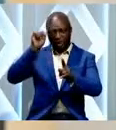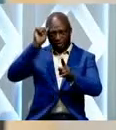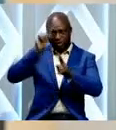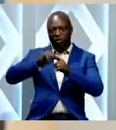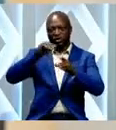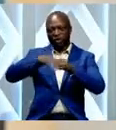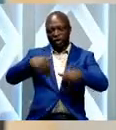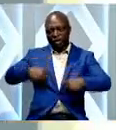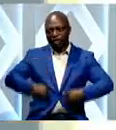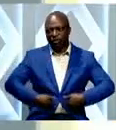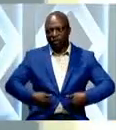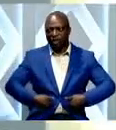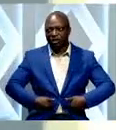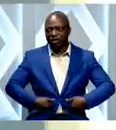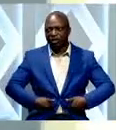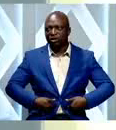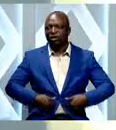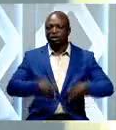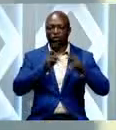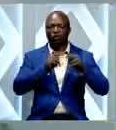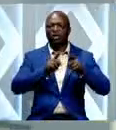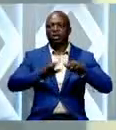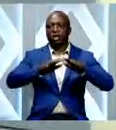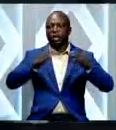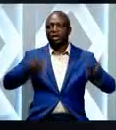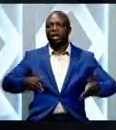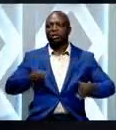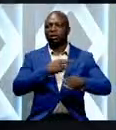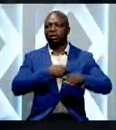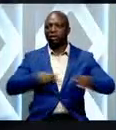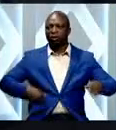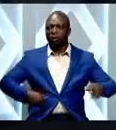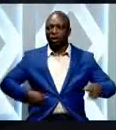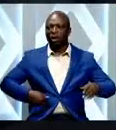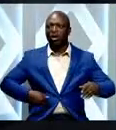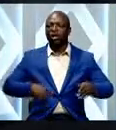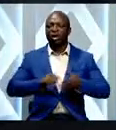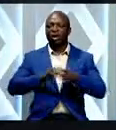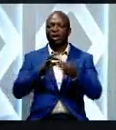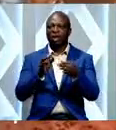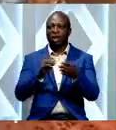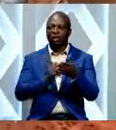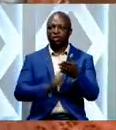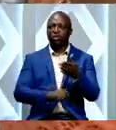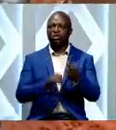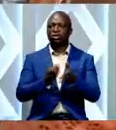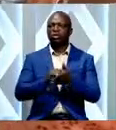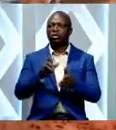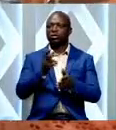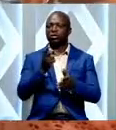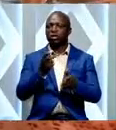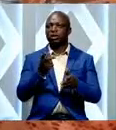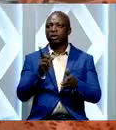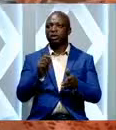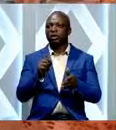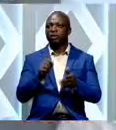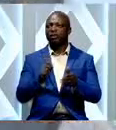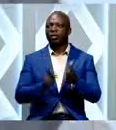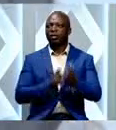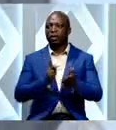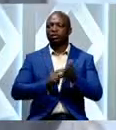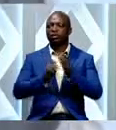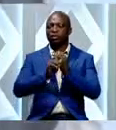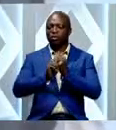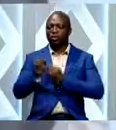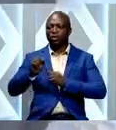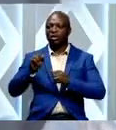la jeunesse. Du village à la table des rois est la narration d'un odyssée de 320 pages publié aux